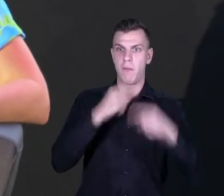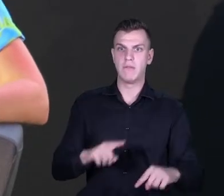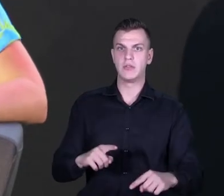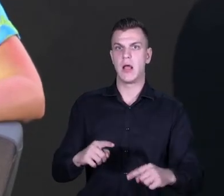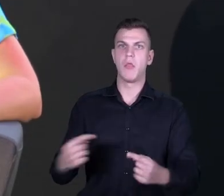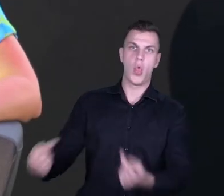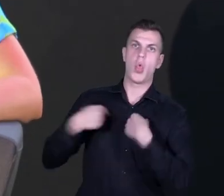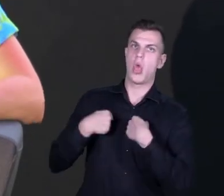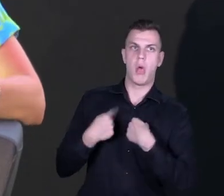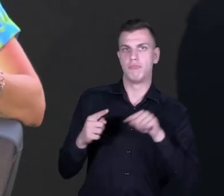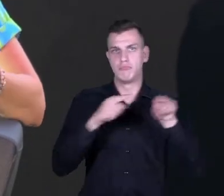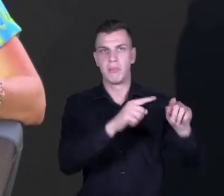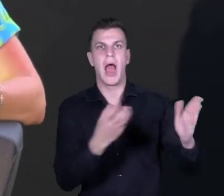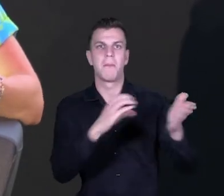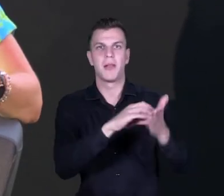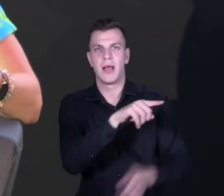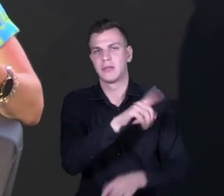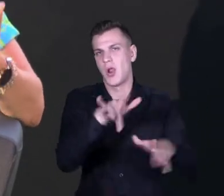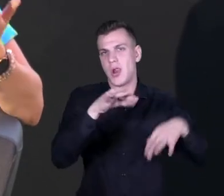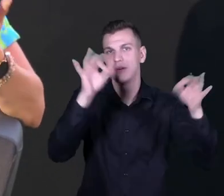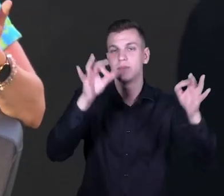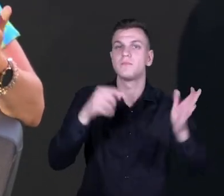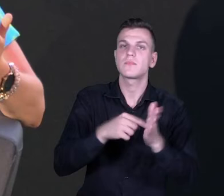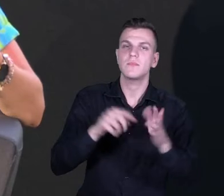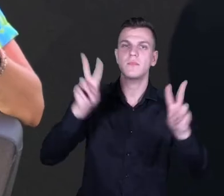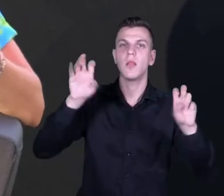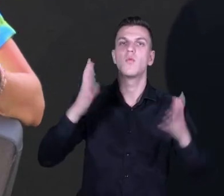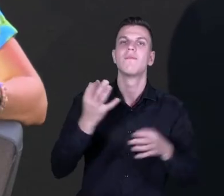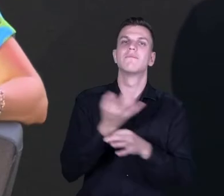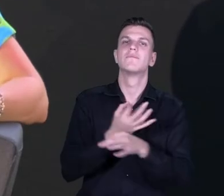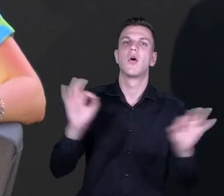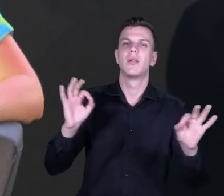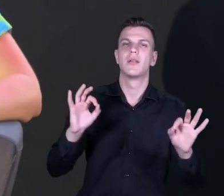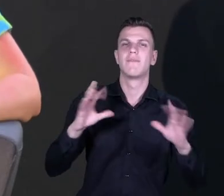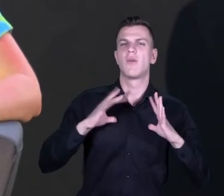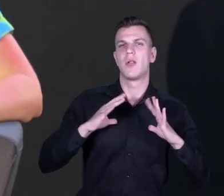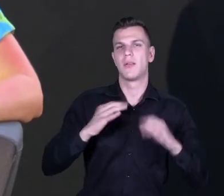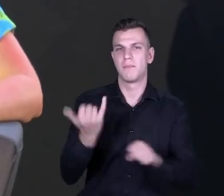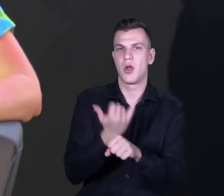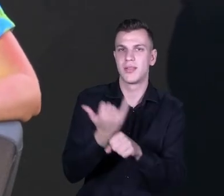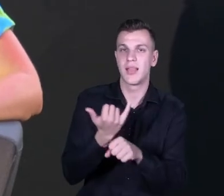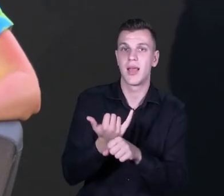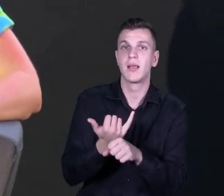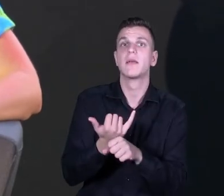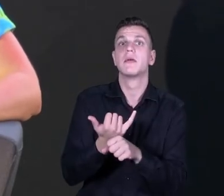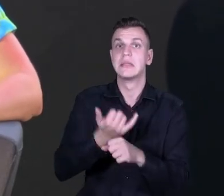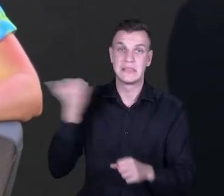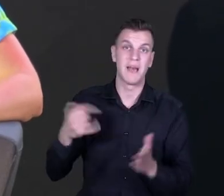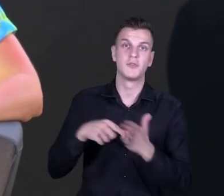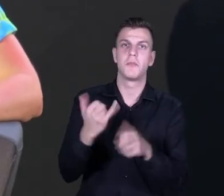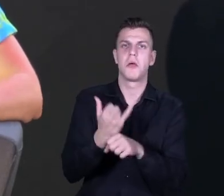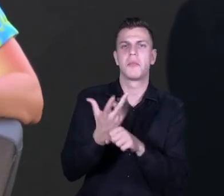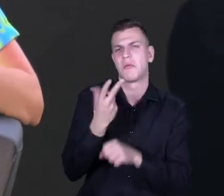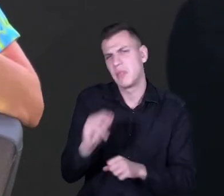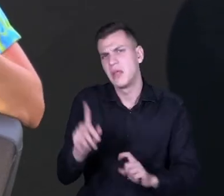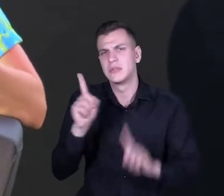ciężar odpowiedzialności, więc ten wolny piątek czasami był poniedziałkiem lub środą, bo taka była po prostu potrzeba, ale też wymyśliliśmy sobie